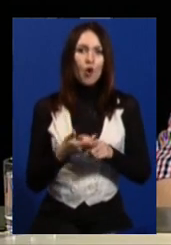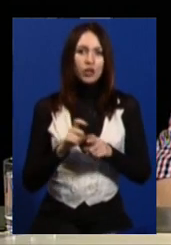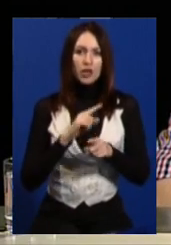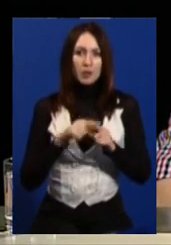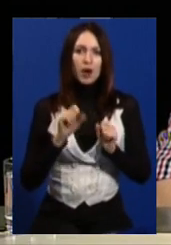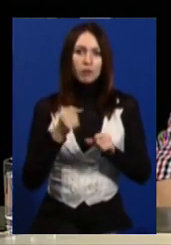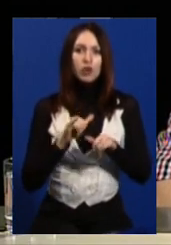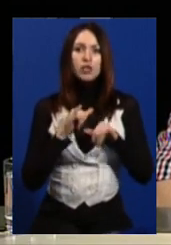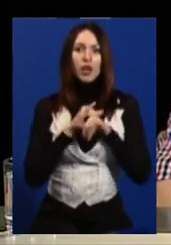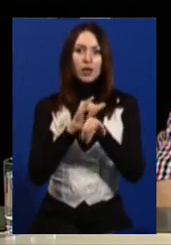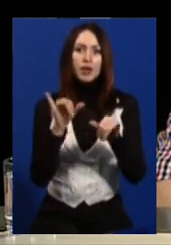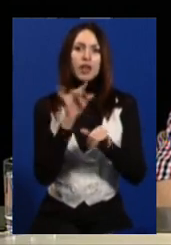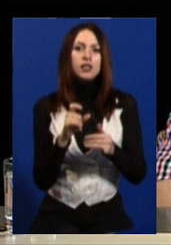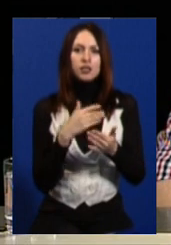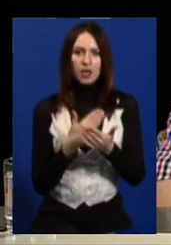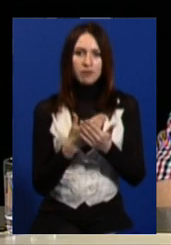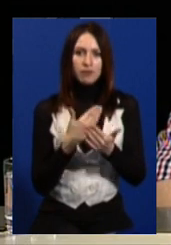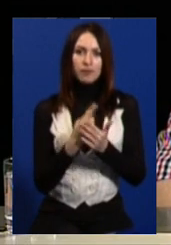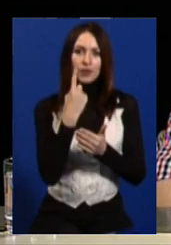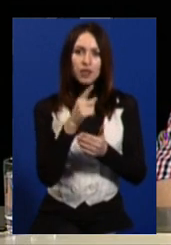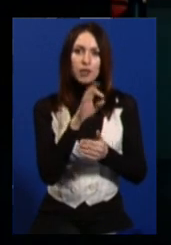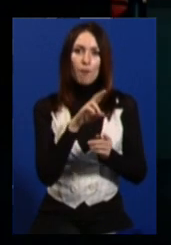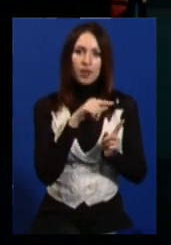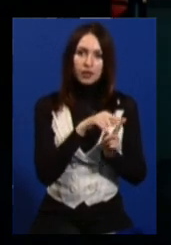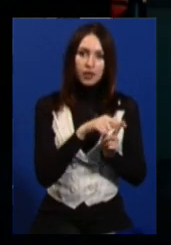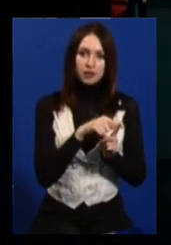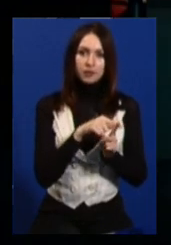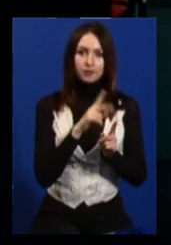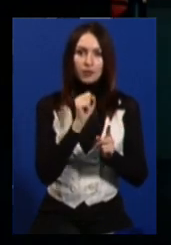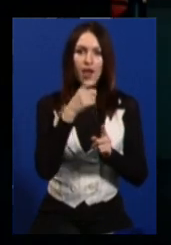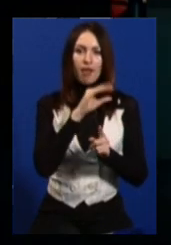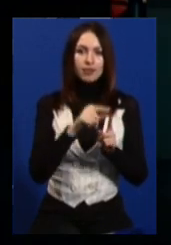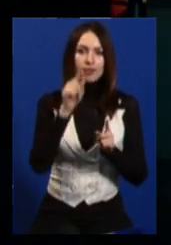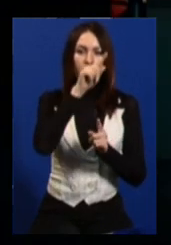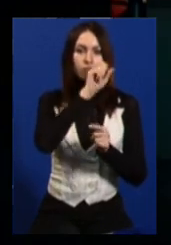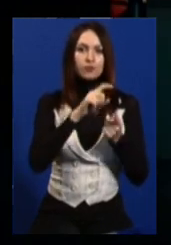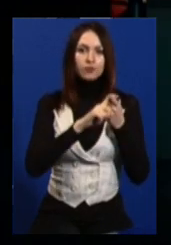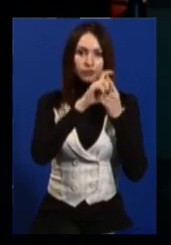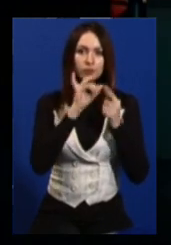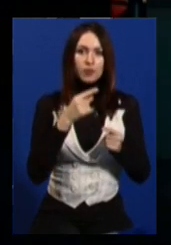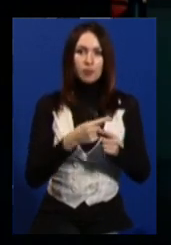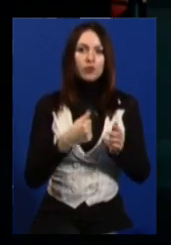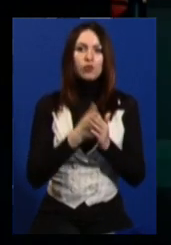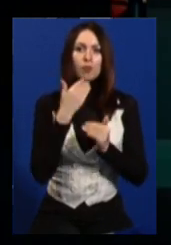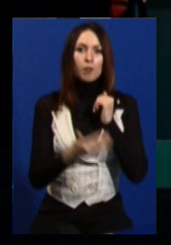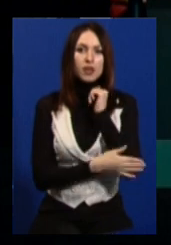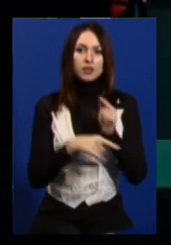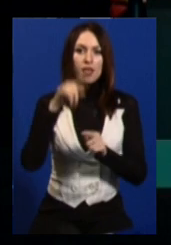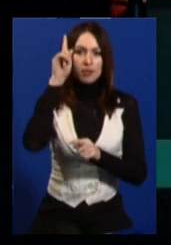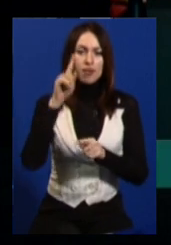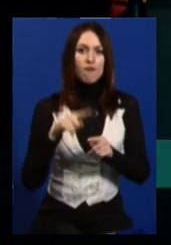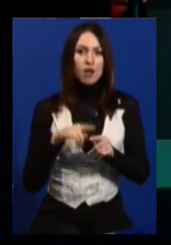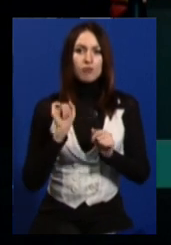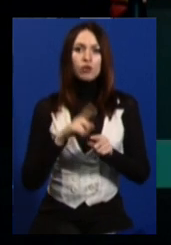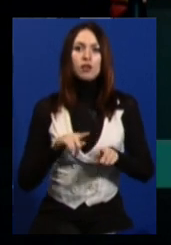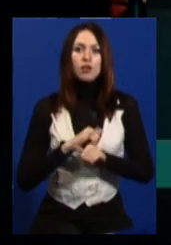может распространяться из одного подъезда с этажа на этаж, и включая с первого на последний, и наоборот. Точно так же он может